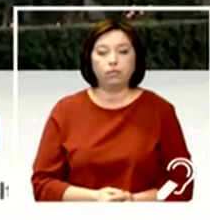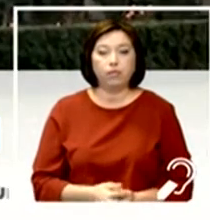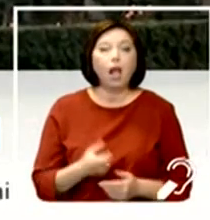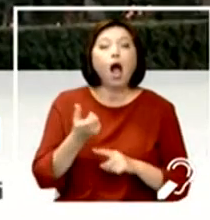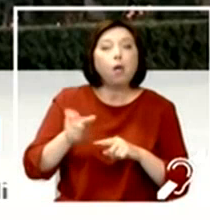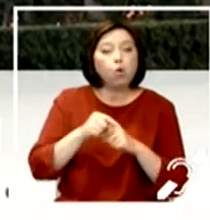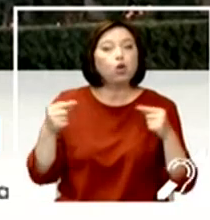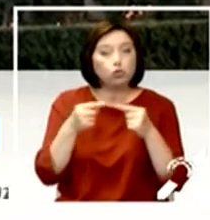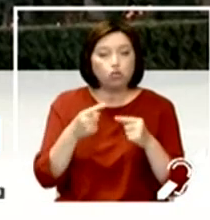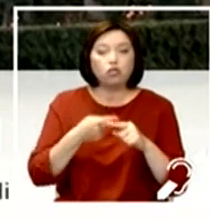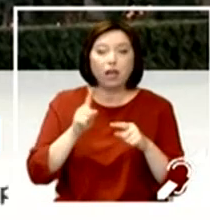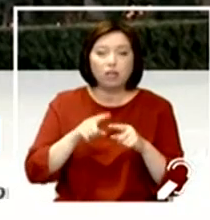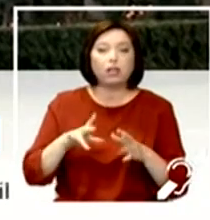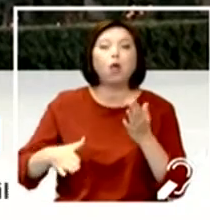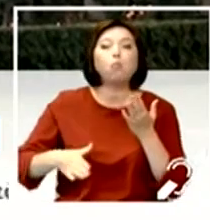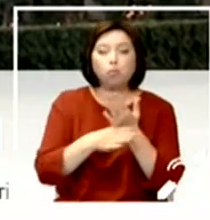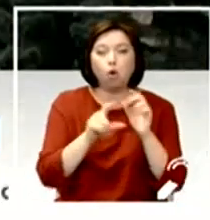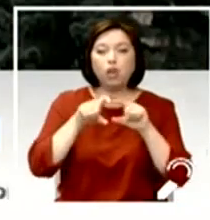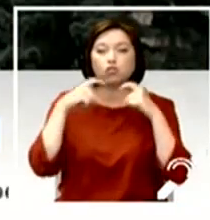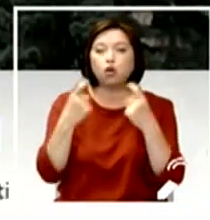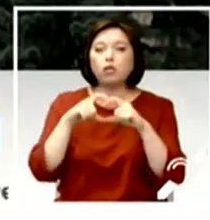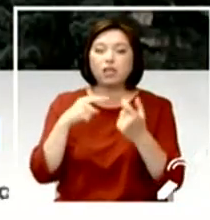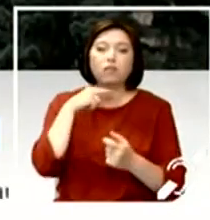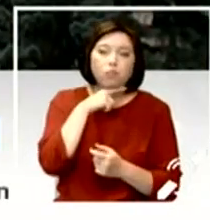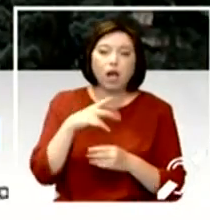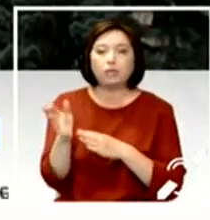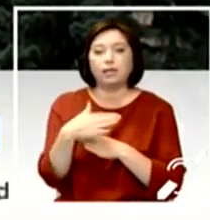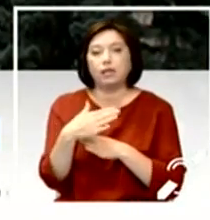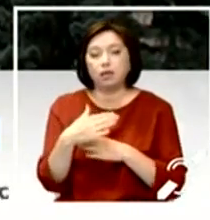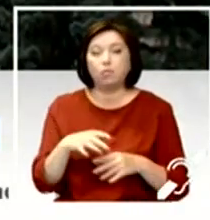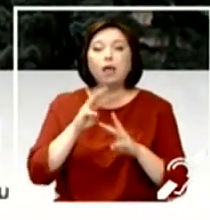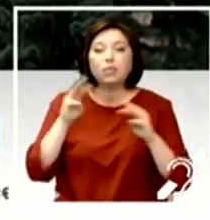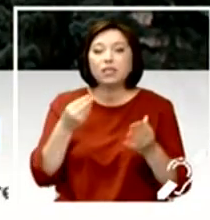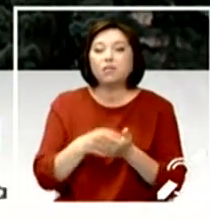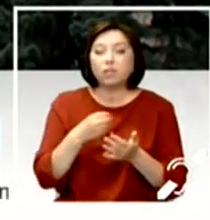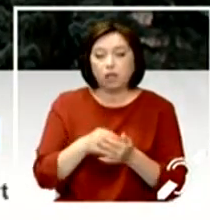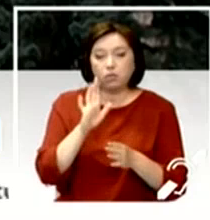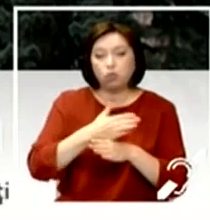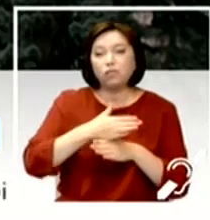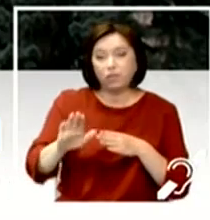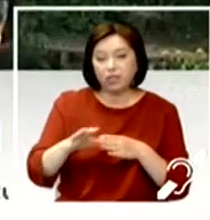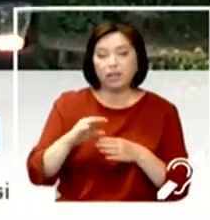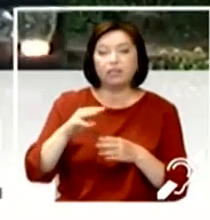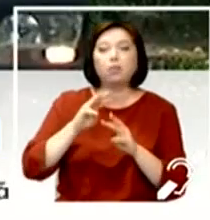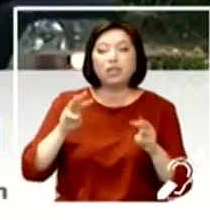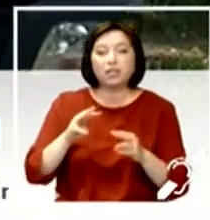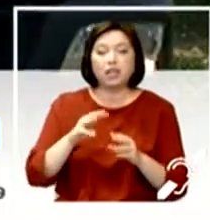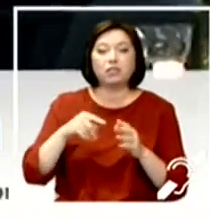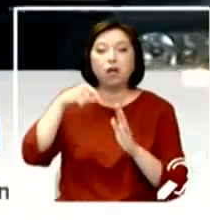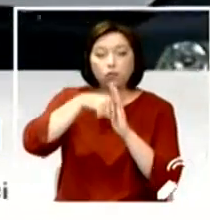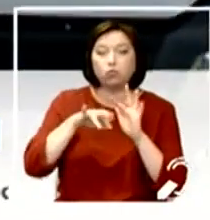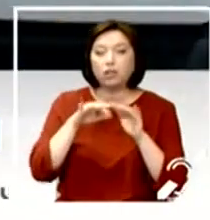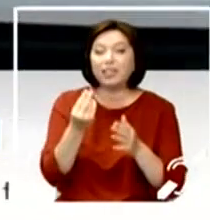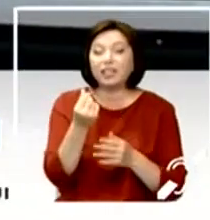Mai exact, este vorba despre un lot de conserve din carne și pește. Ministerul Finanțelor va aloca Ministerului Afacerilor Interne